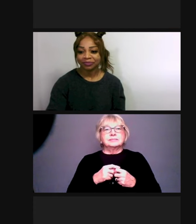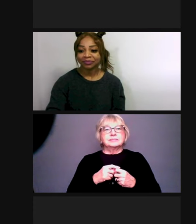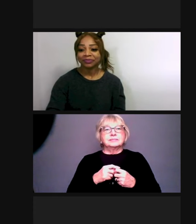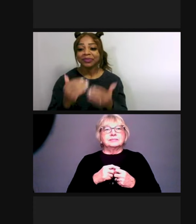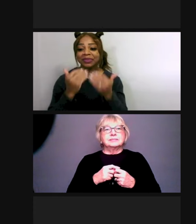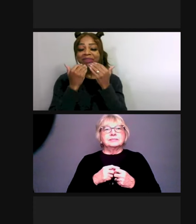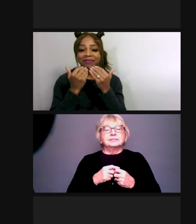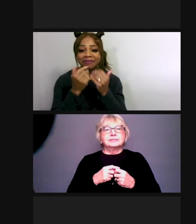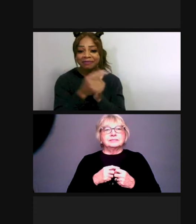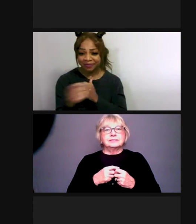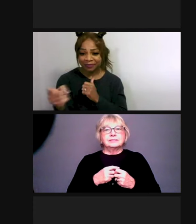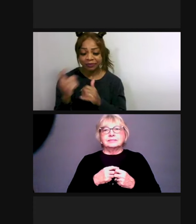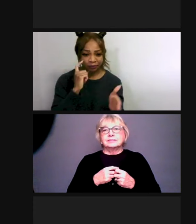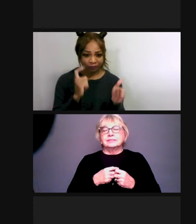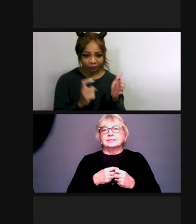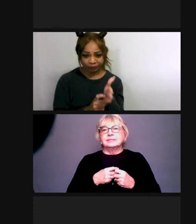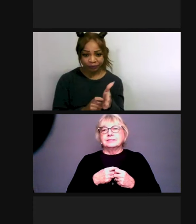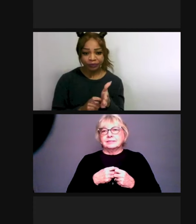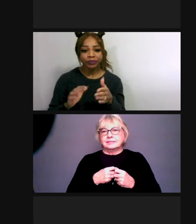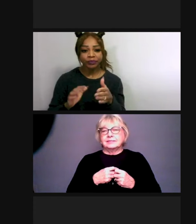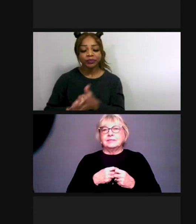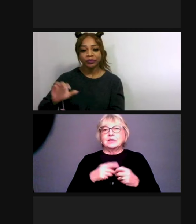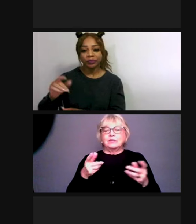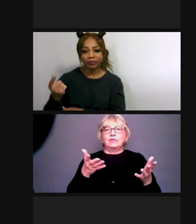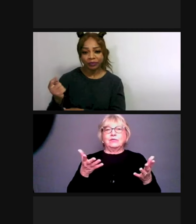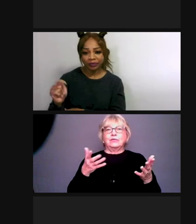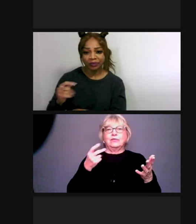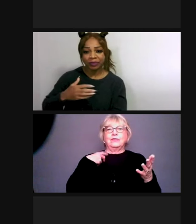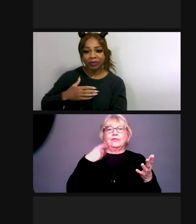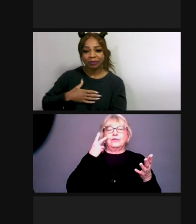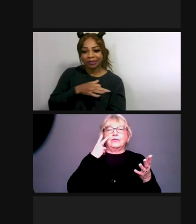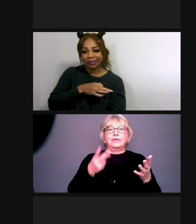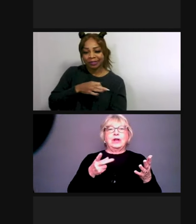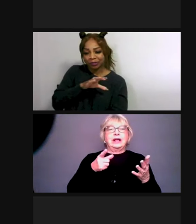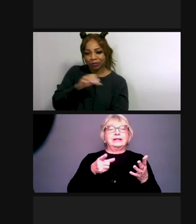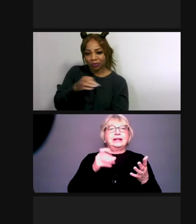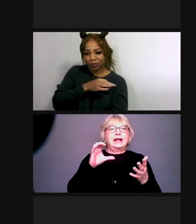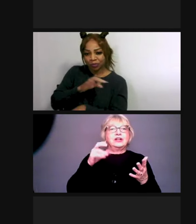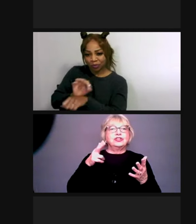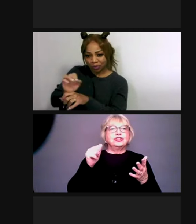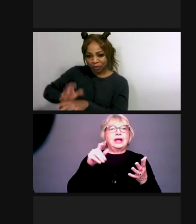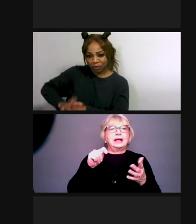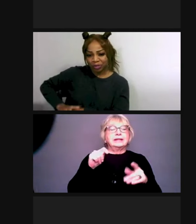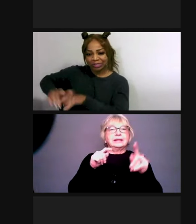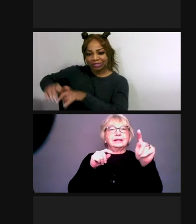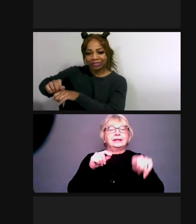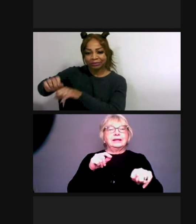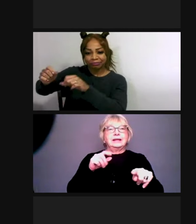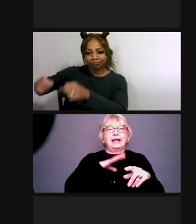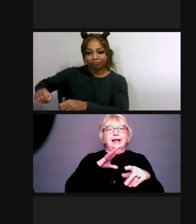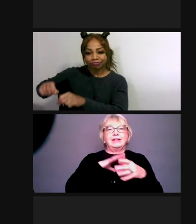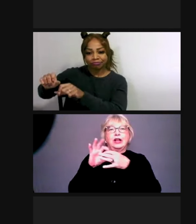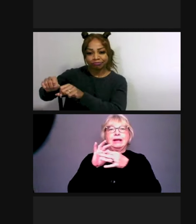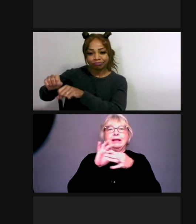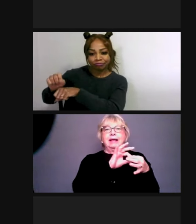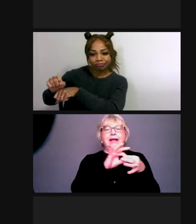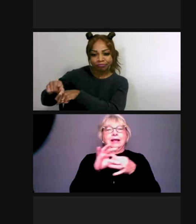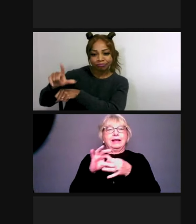alors vous verrez que dans le chat on trouve les liens pour